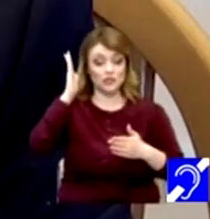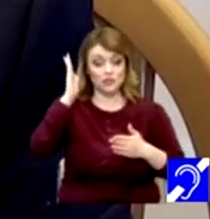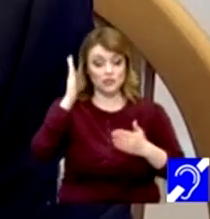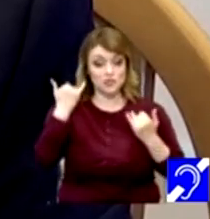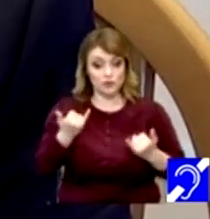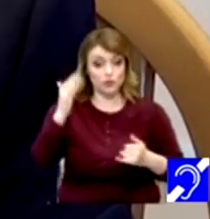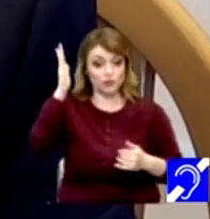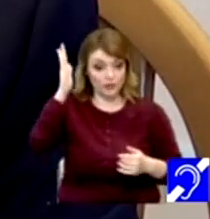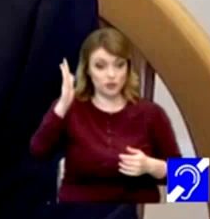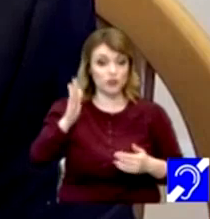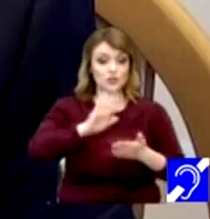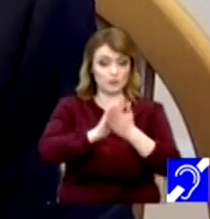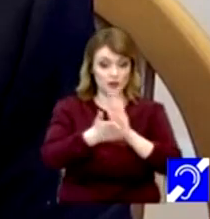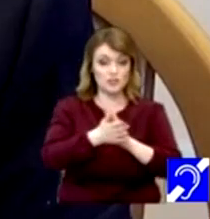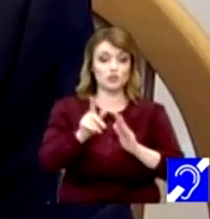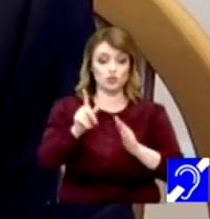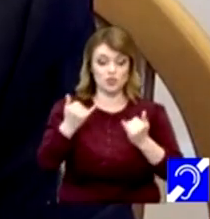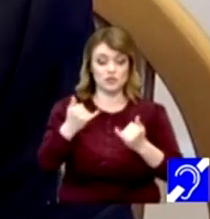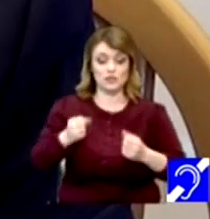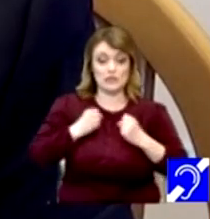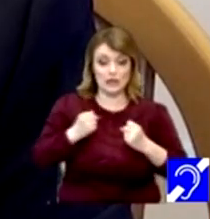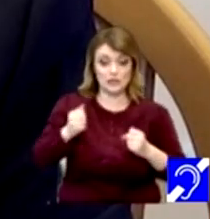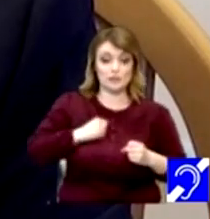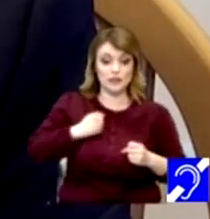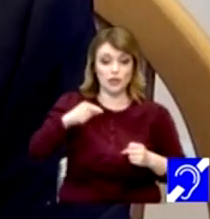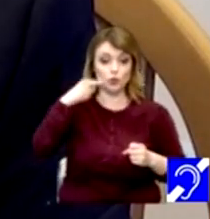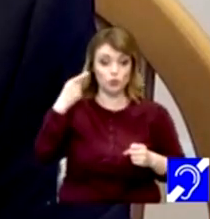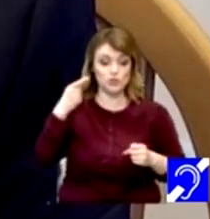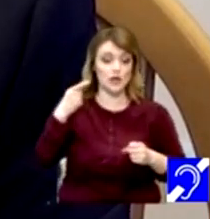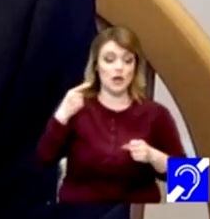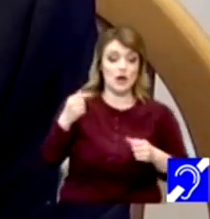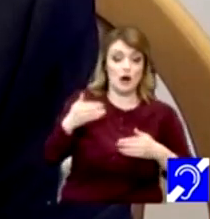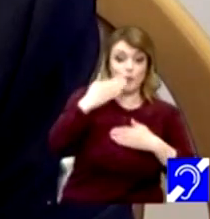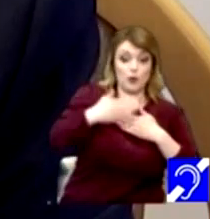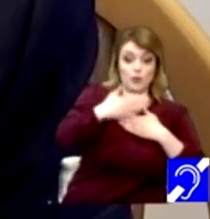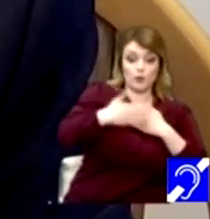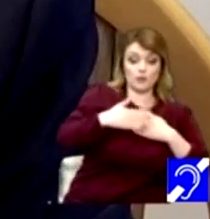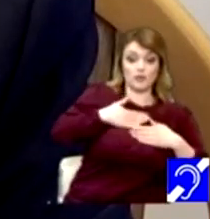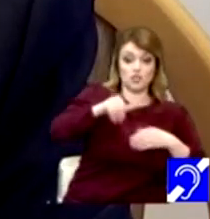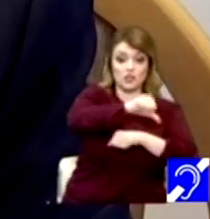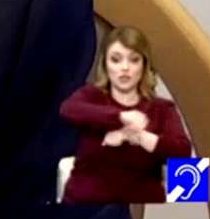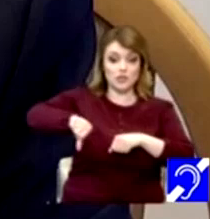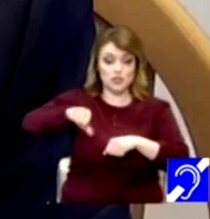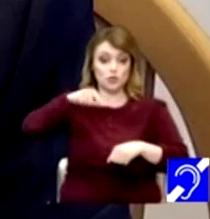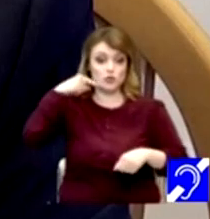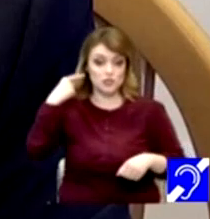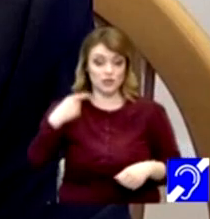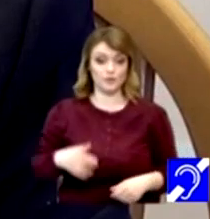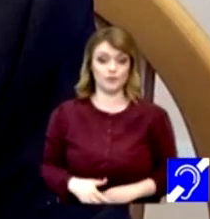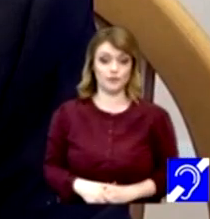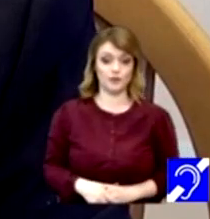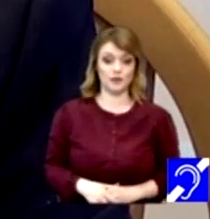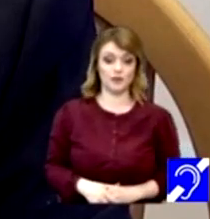цілком усвідомлюємо, що має сьогодні російська Федерація на наших кордонах. От. Я хочу зауважити,